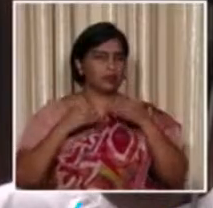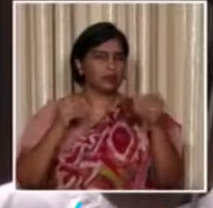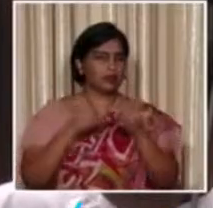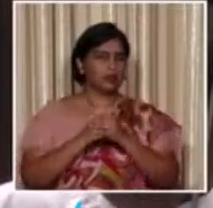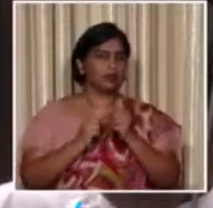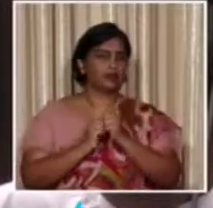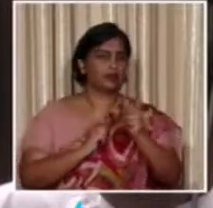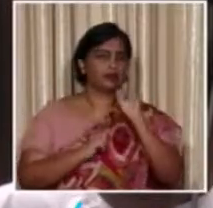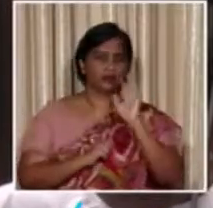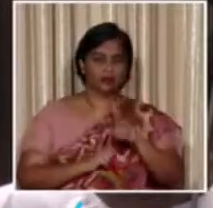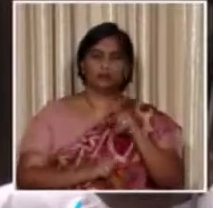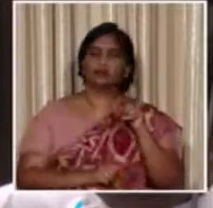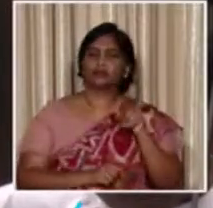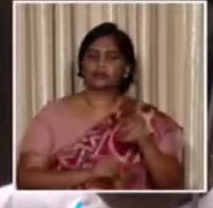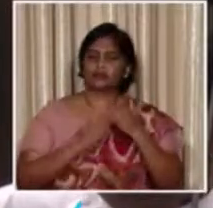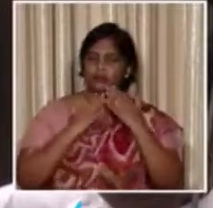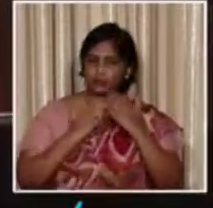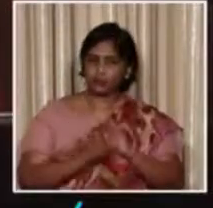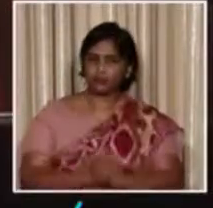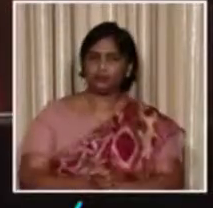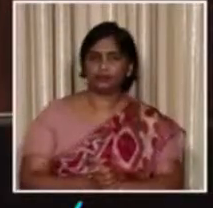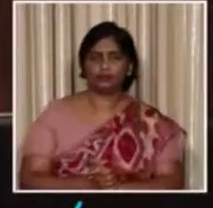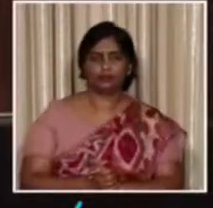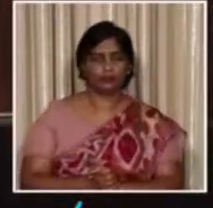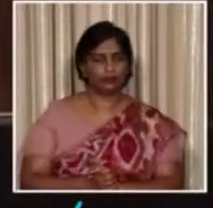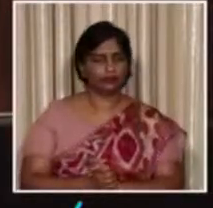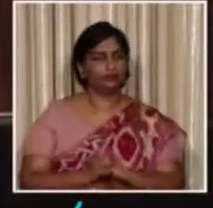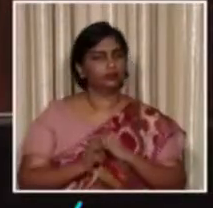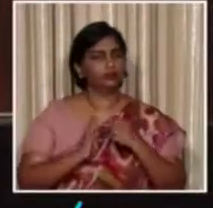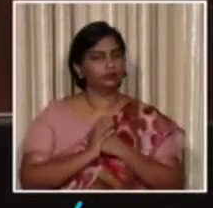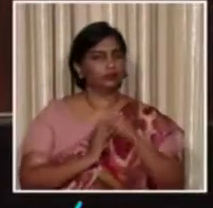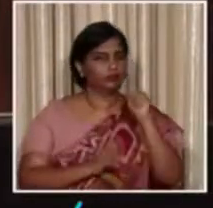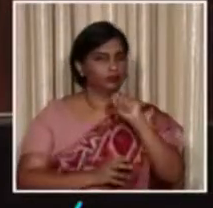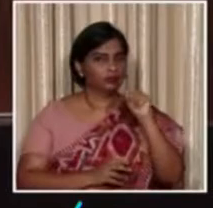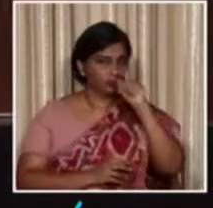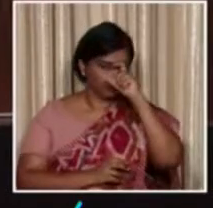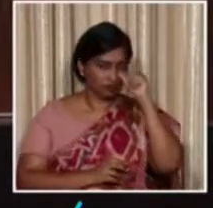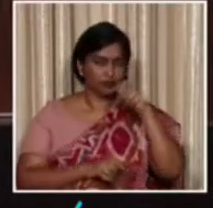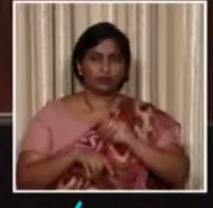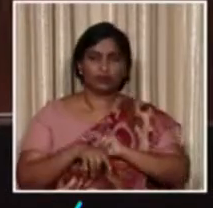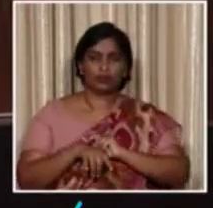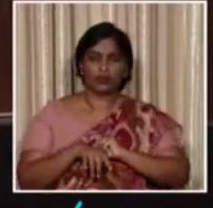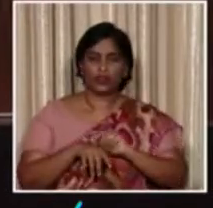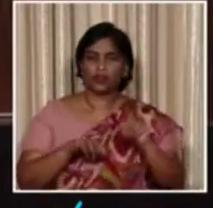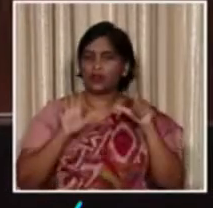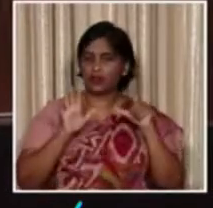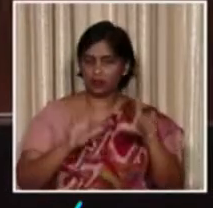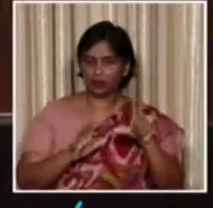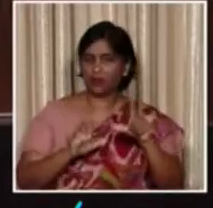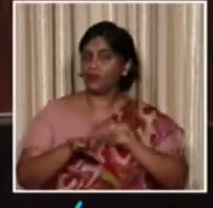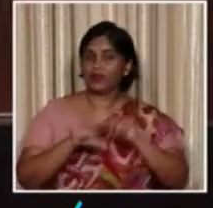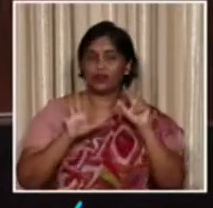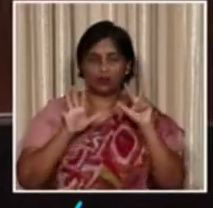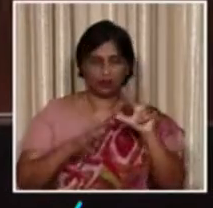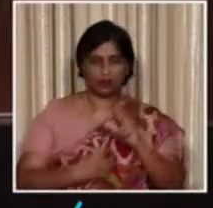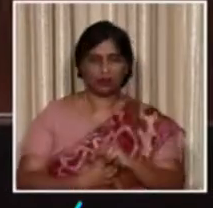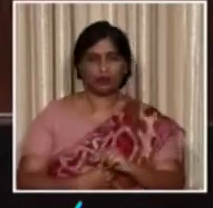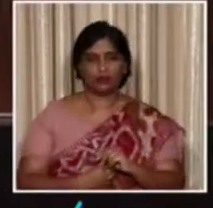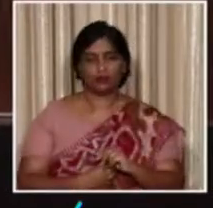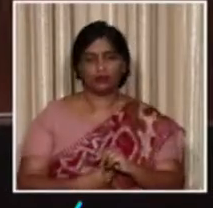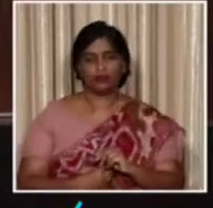මයි ක්‍රියාත්මක වෙන්නේ බොහොම ස්තුතියි බොහොම ස්තුතියි ගරු මෛත්‍රීපාල සිරිසේන මැතිතුමා ඔබතුමාට විනාඩි 7ක කාලේ 8ක කාලයක් තියෙනවා